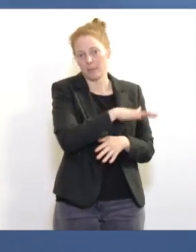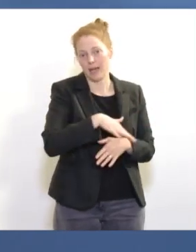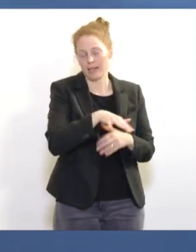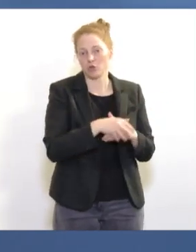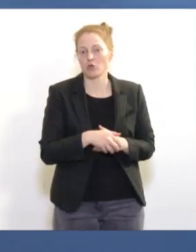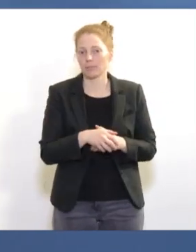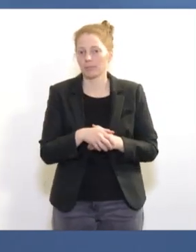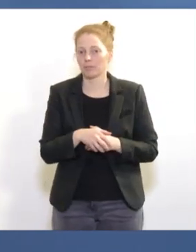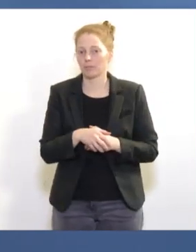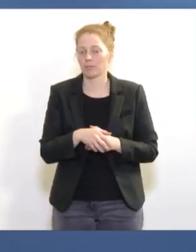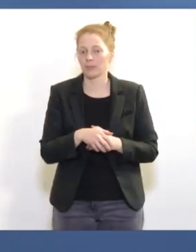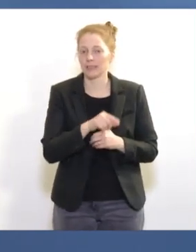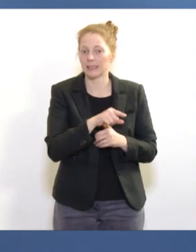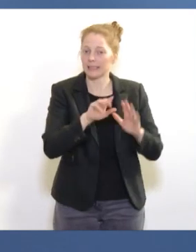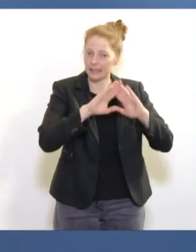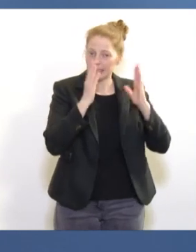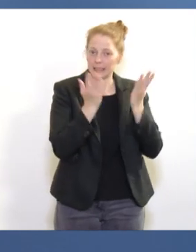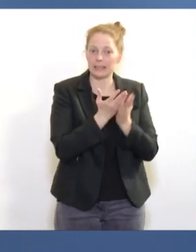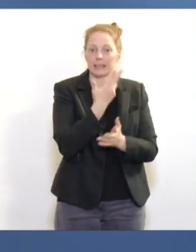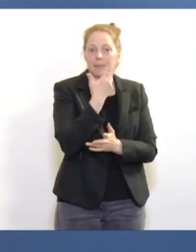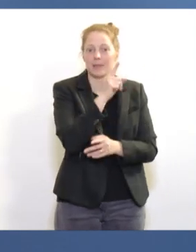Sie betreffen am Ganzen